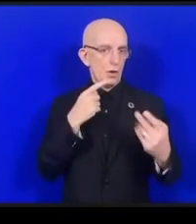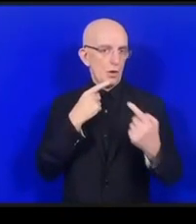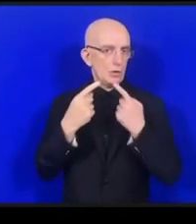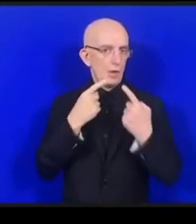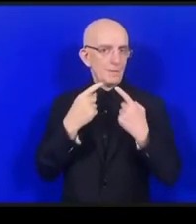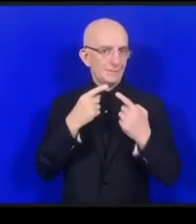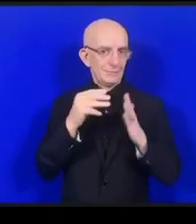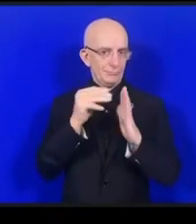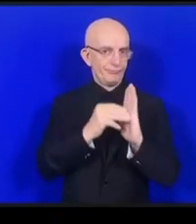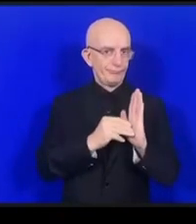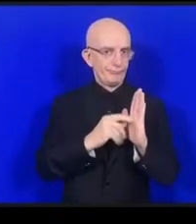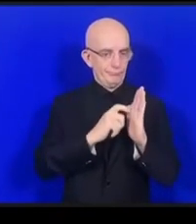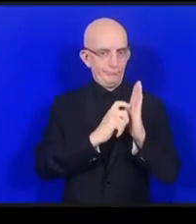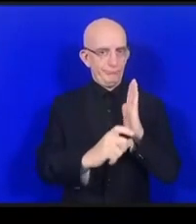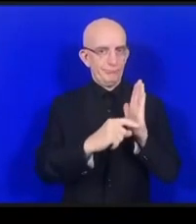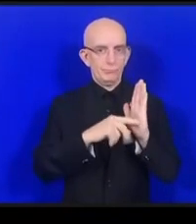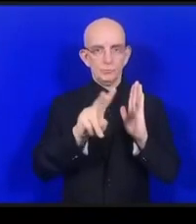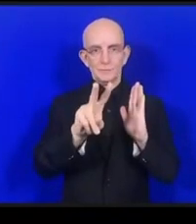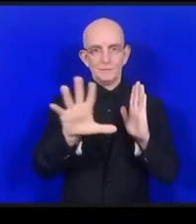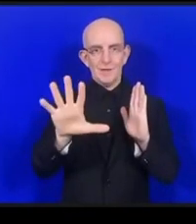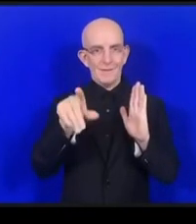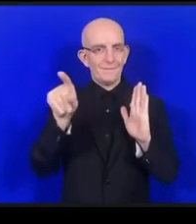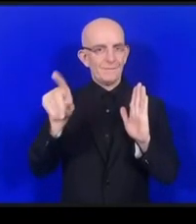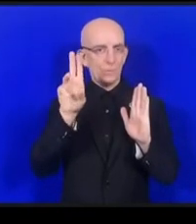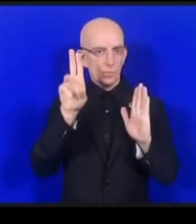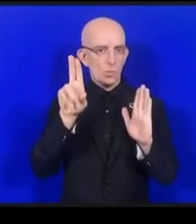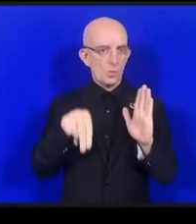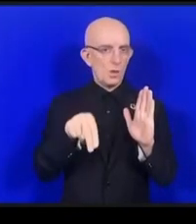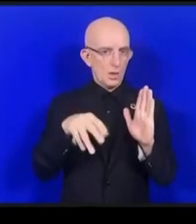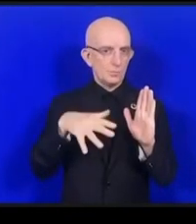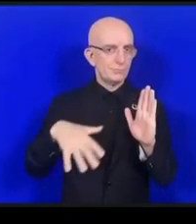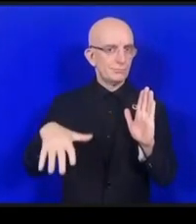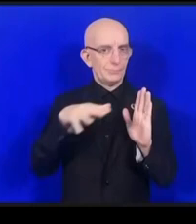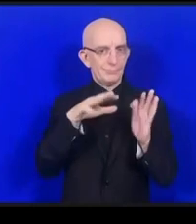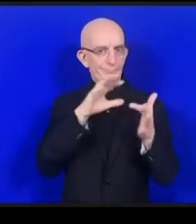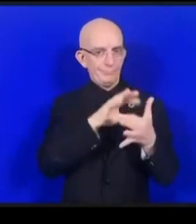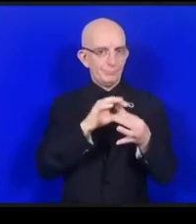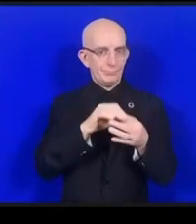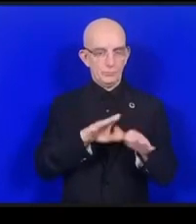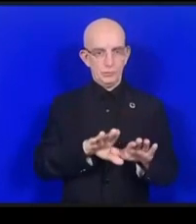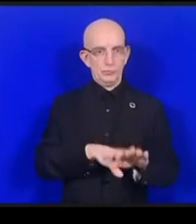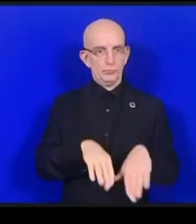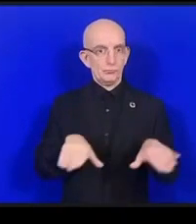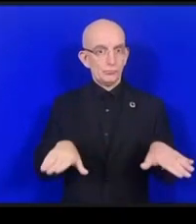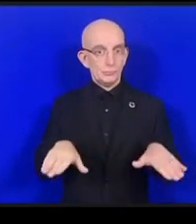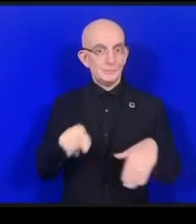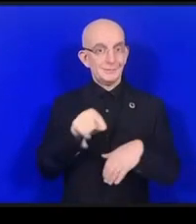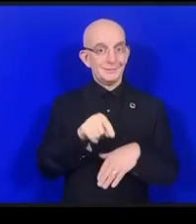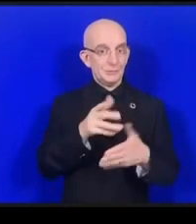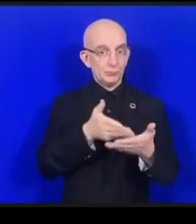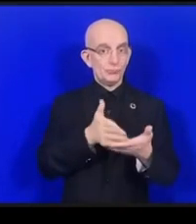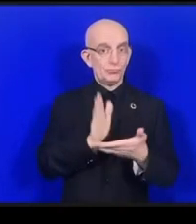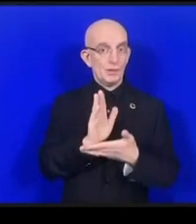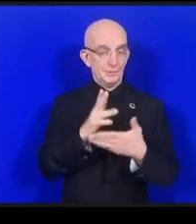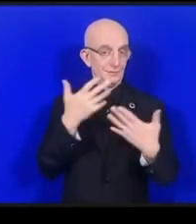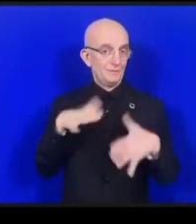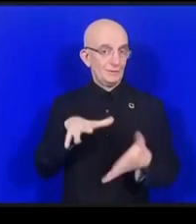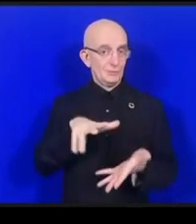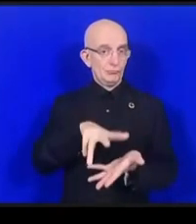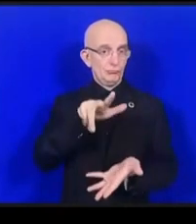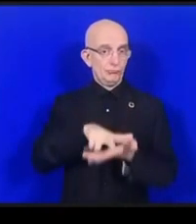среды было принято в ООН документы которые касаются прав